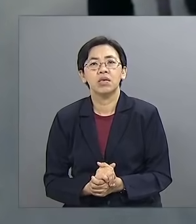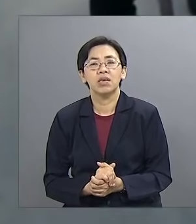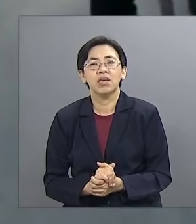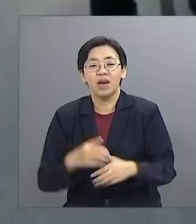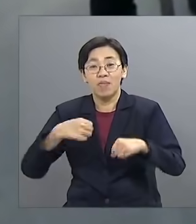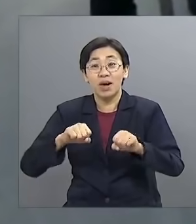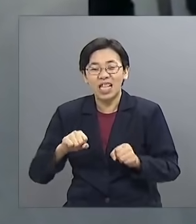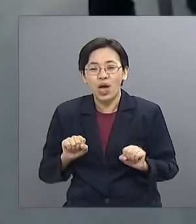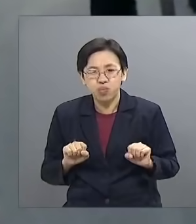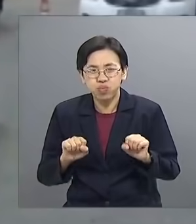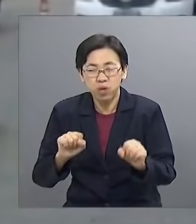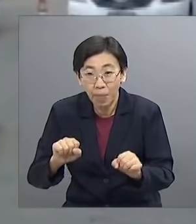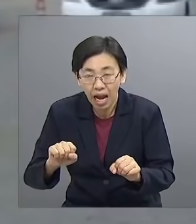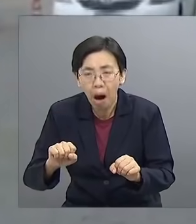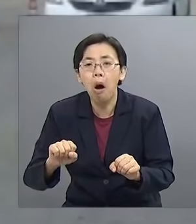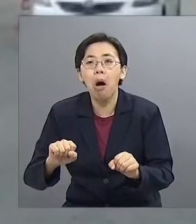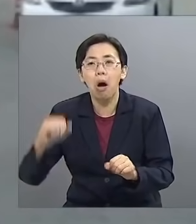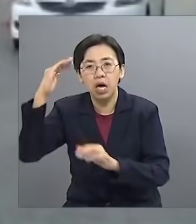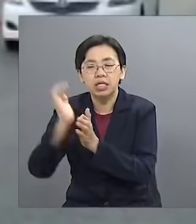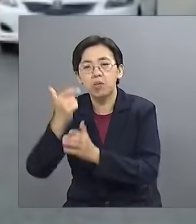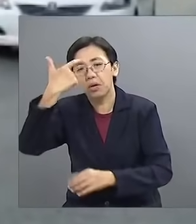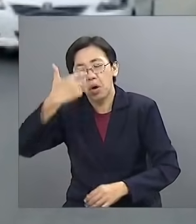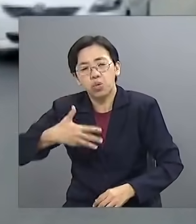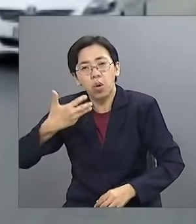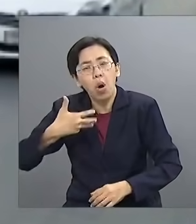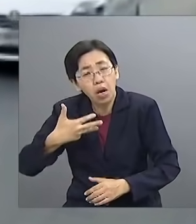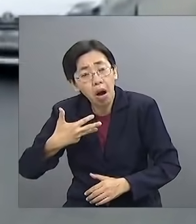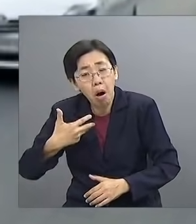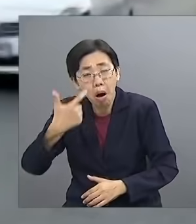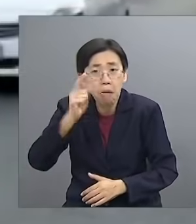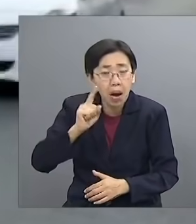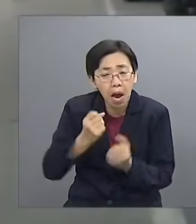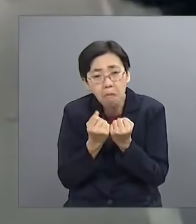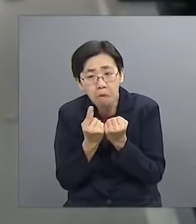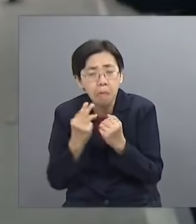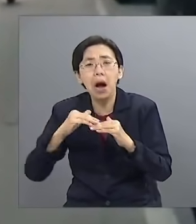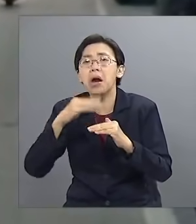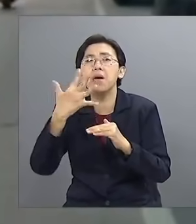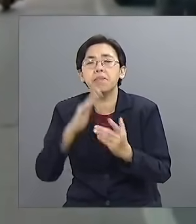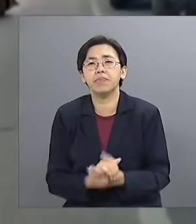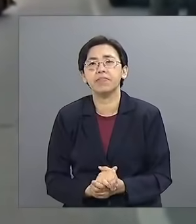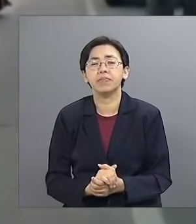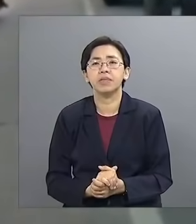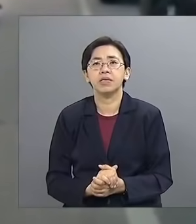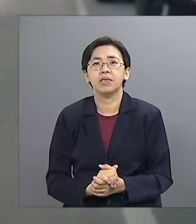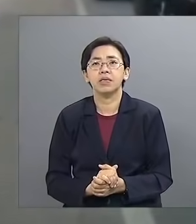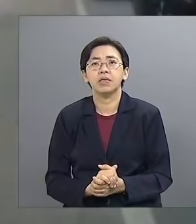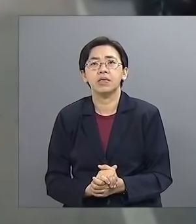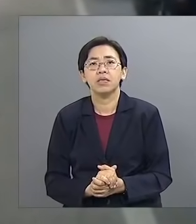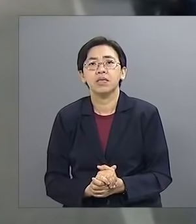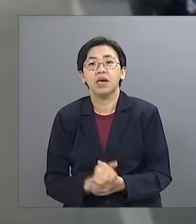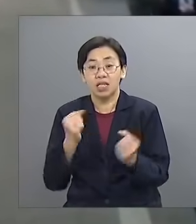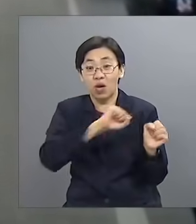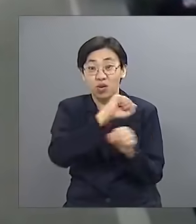เกิน 37.5 ครับแล้วก็ให้พบแรงงานต่างด้าวที่ผิดกฎหมายแต่ตู้ทึบเราก็จะเปิดดูครับเพราะเร